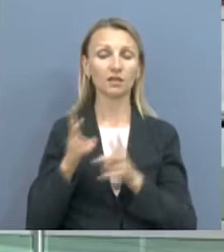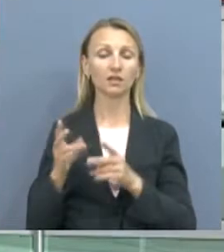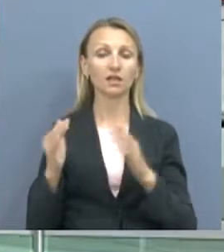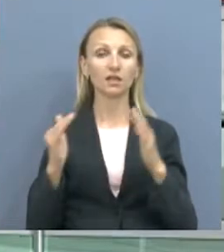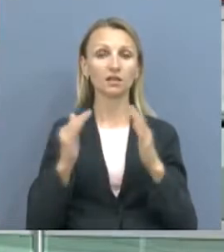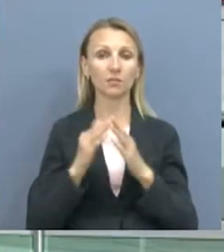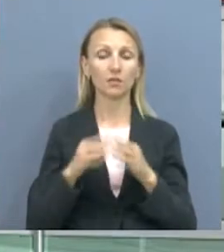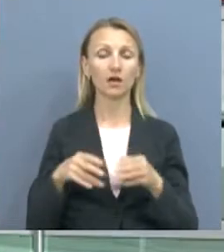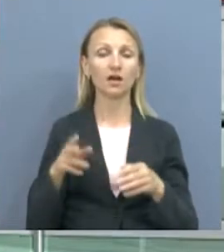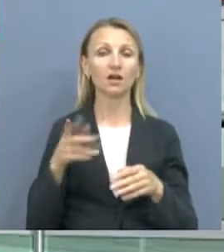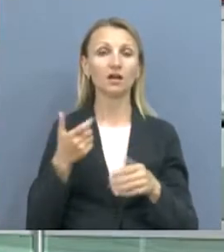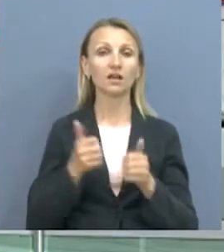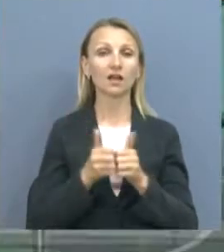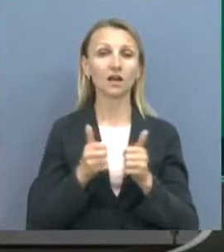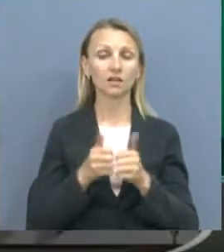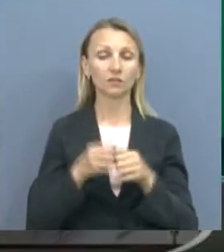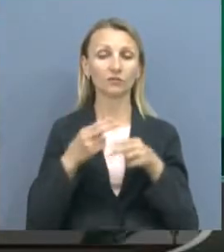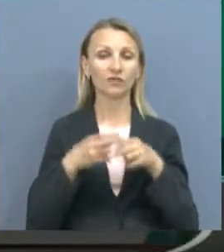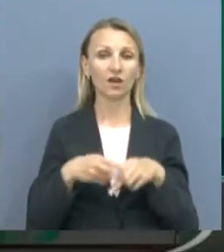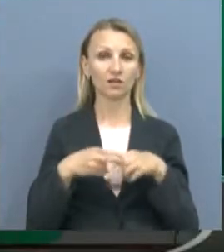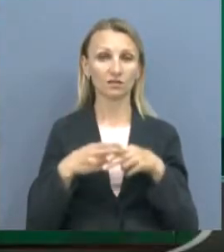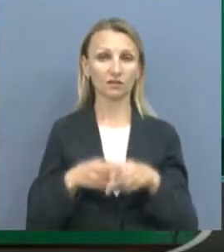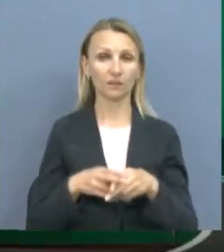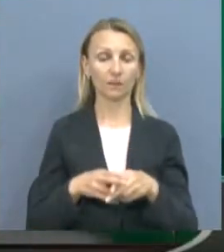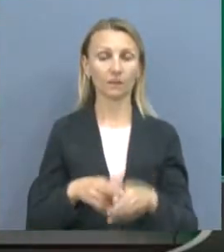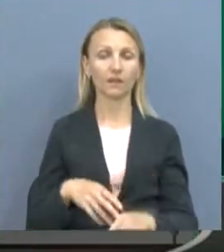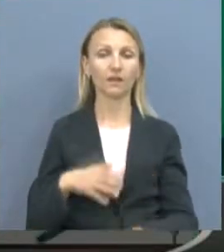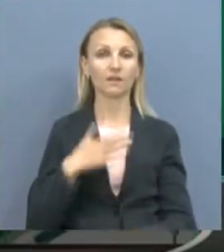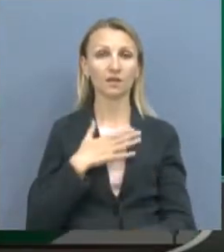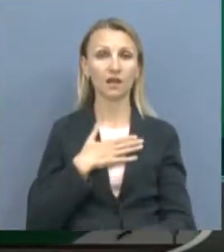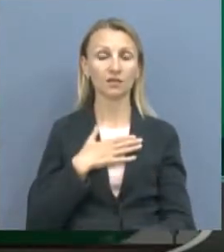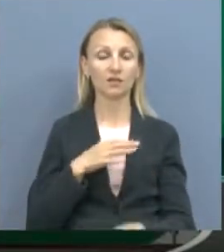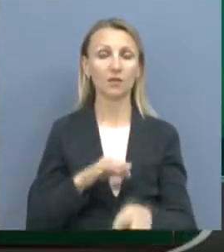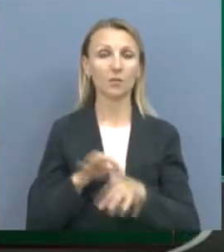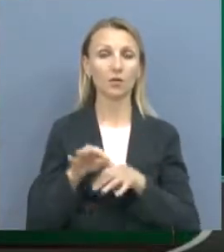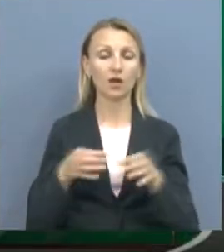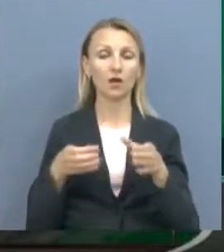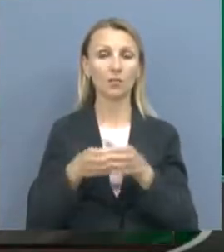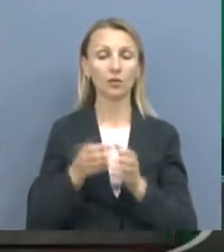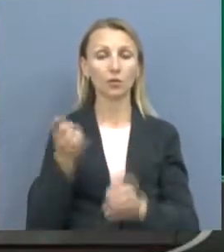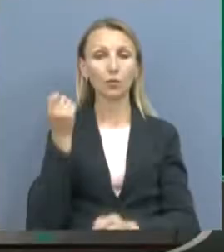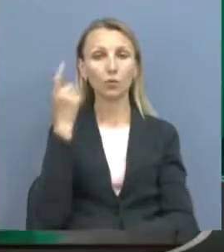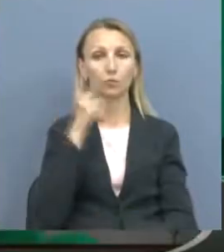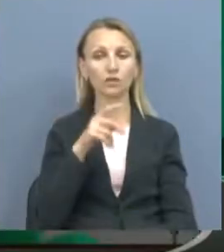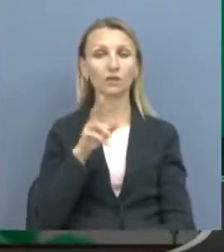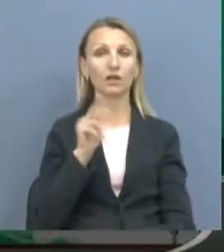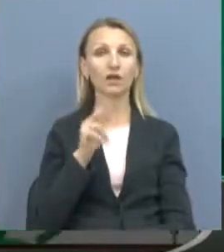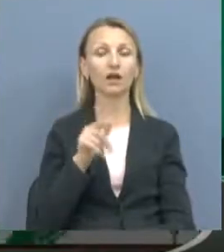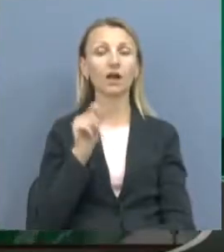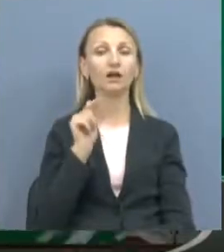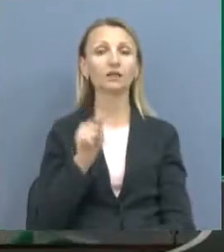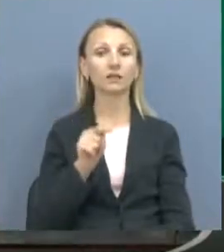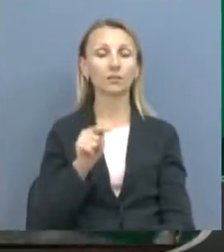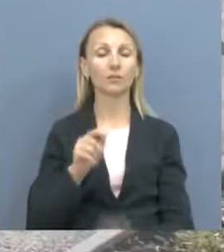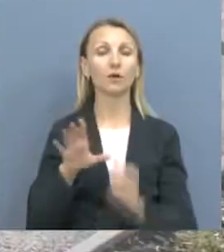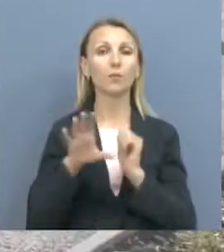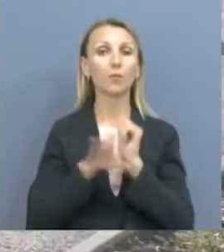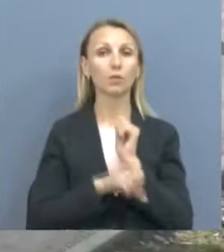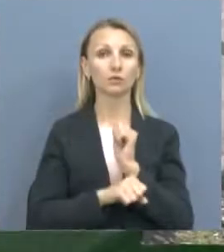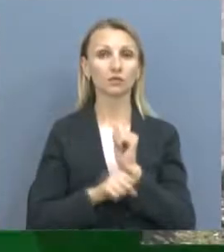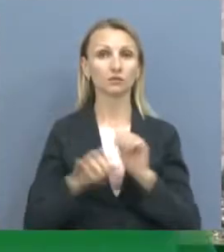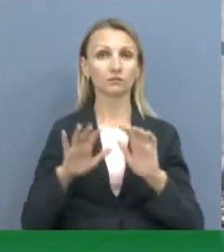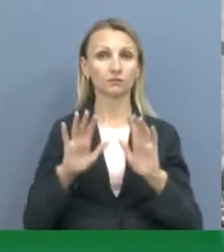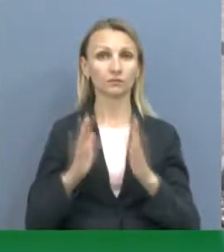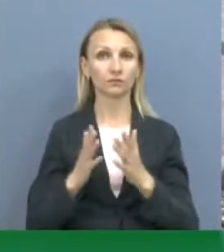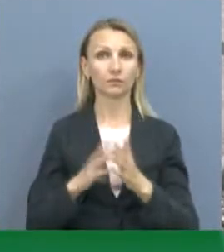районе железнодорожного вокзала в Кокшетау. Команда нашего проекта узнавала, как сложились обстоятельства после потопа.